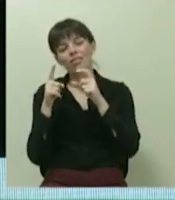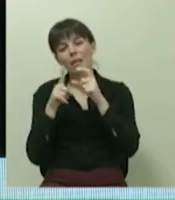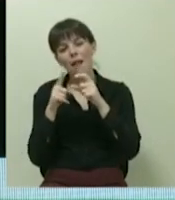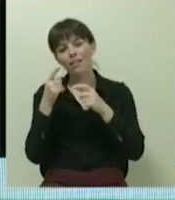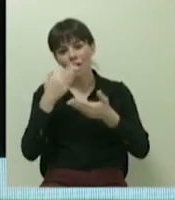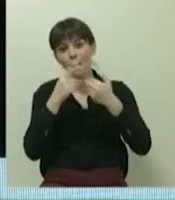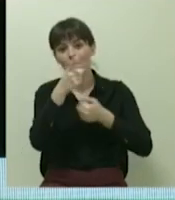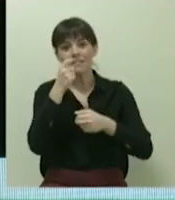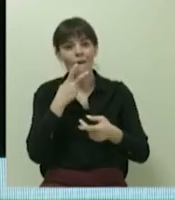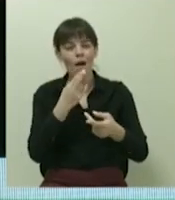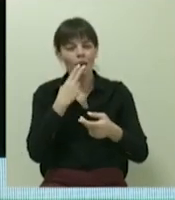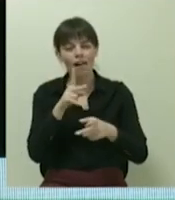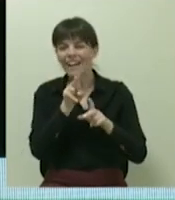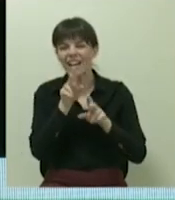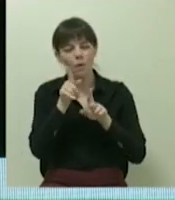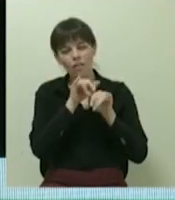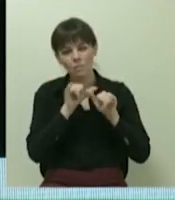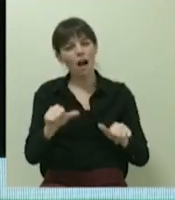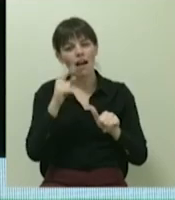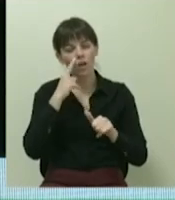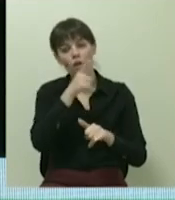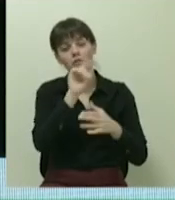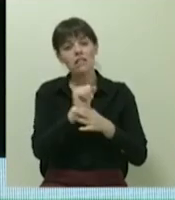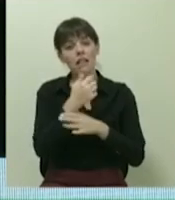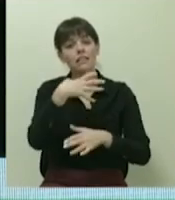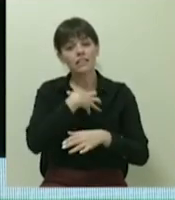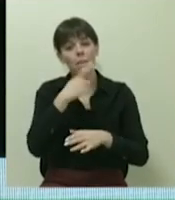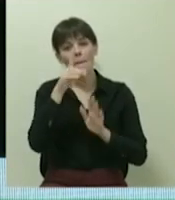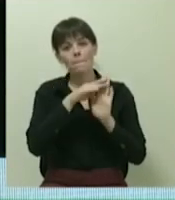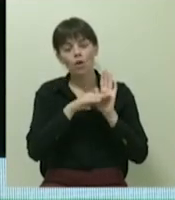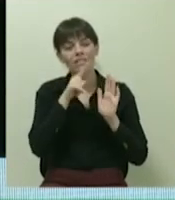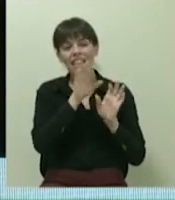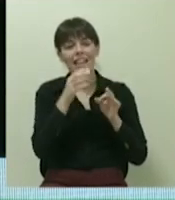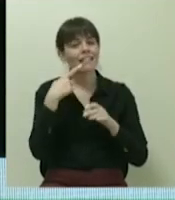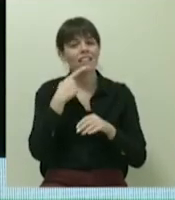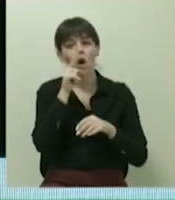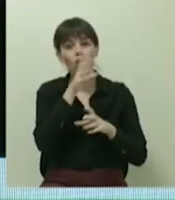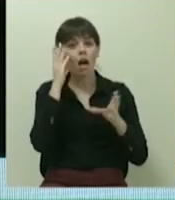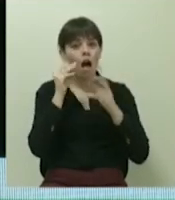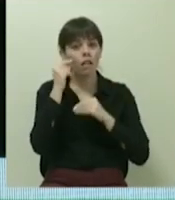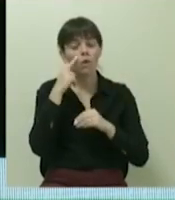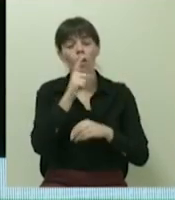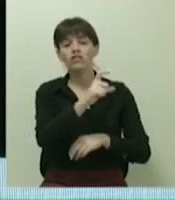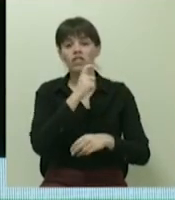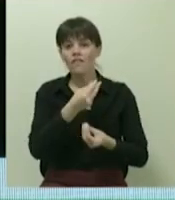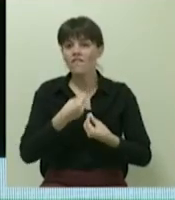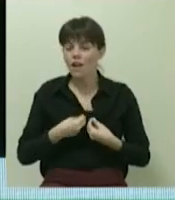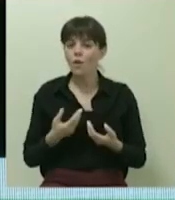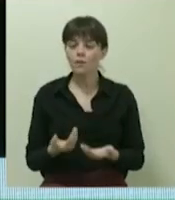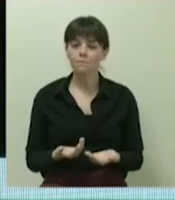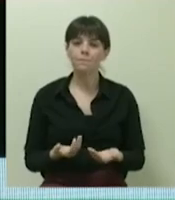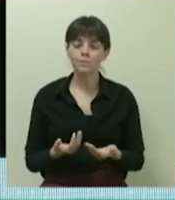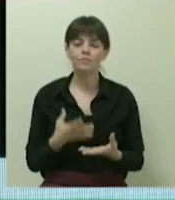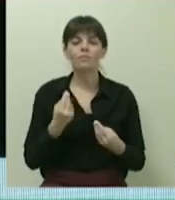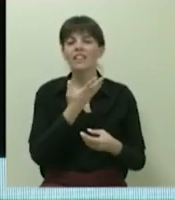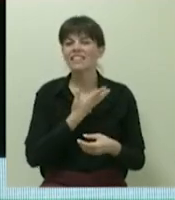saat konuşabilirdi ya. Onun gibi bu yeteneğe sahip bir program. Siz ona ne derseniz onu anlamlı şekilde cevaplayabiliyor.